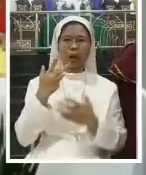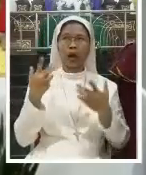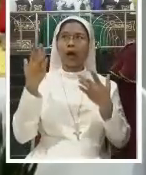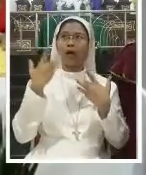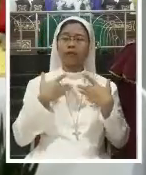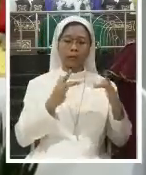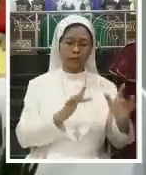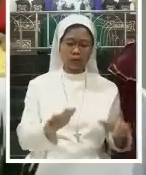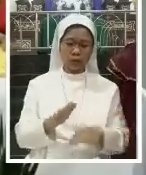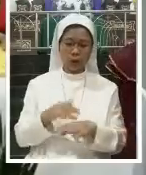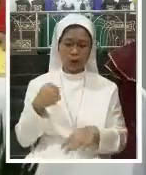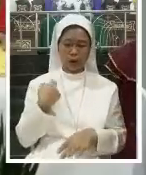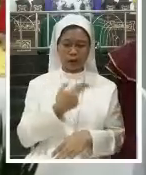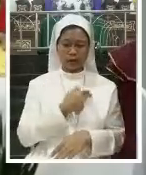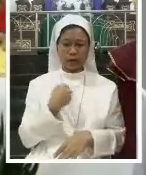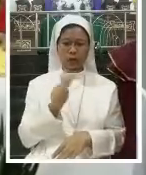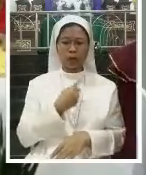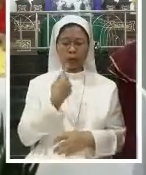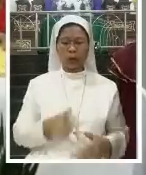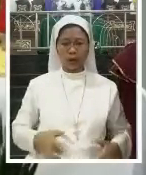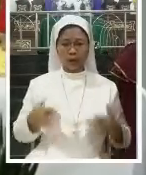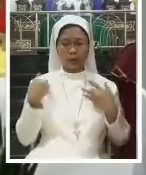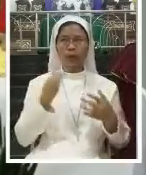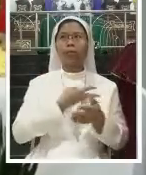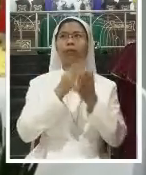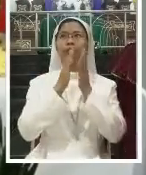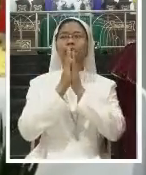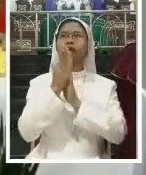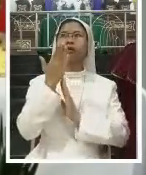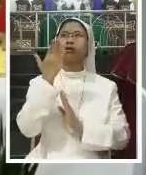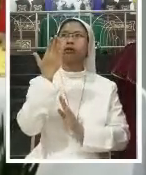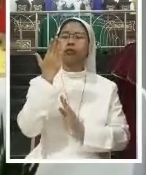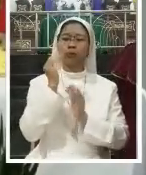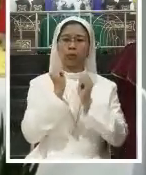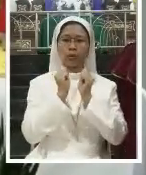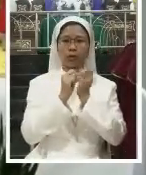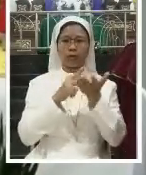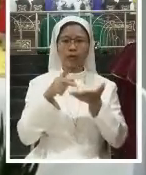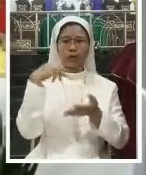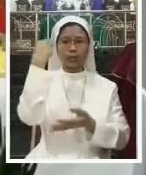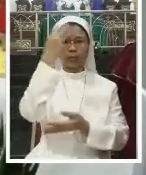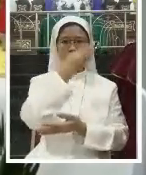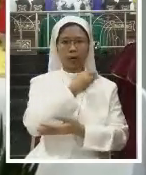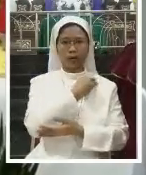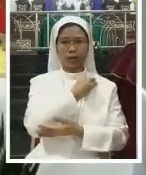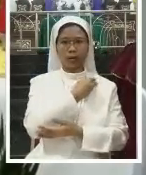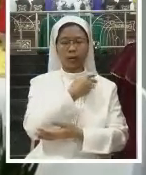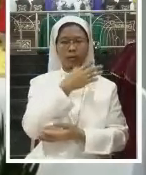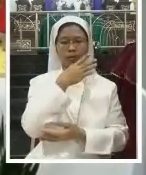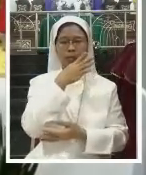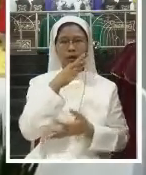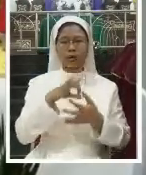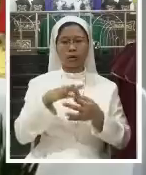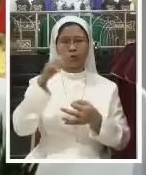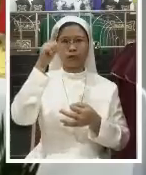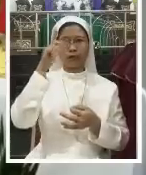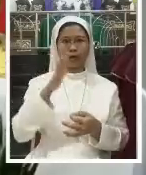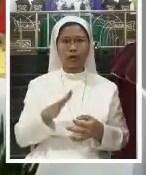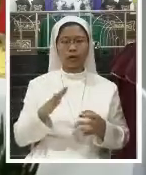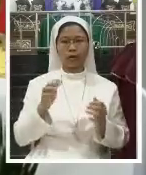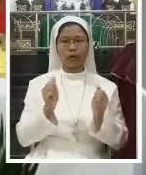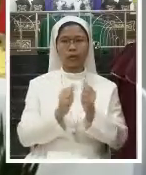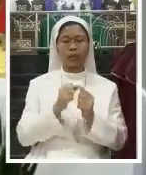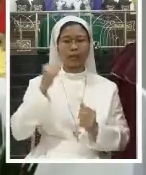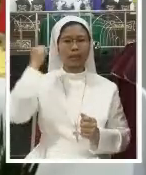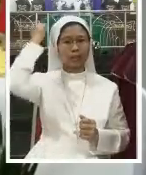Kahiraki kami gabos, namimikbi kami. Tanganing kaiba ni Santa Maria, viri na ina kan Diyos, ni